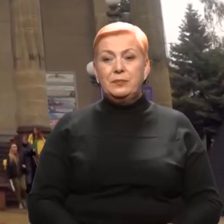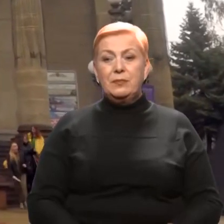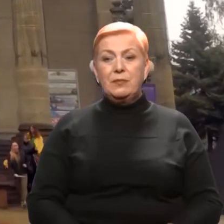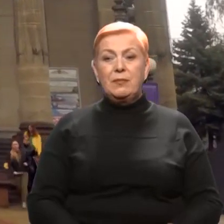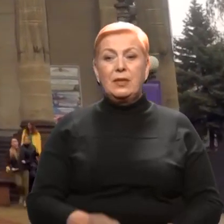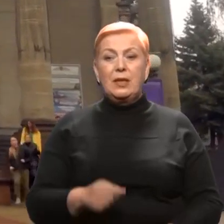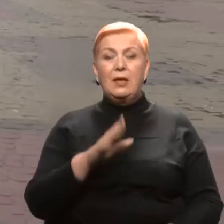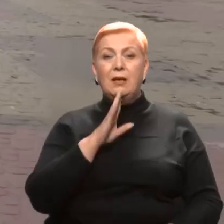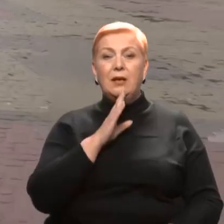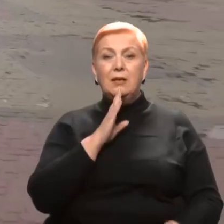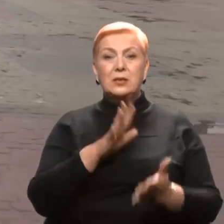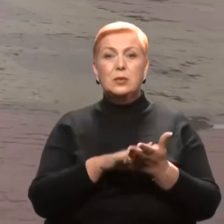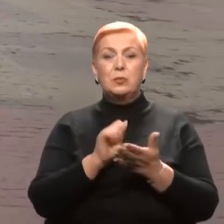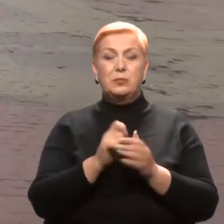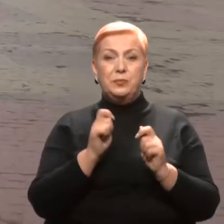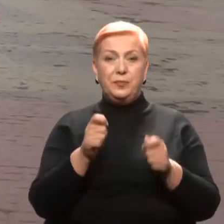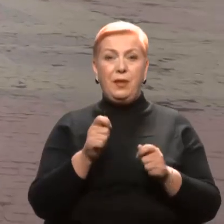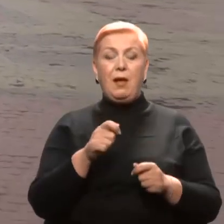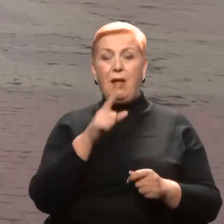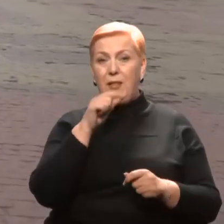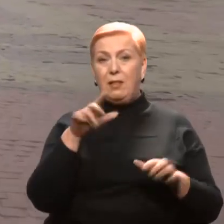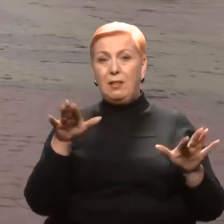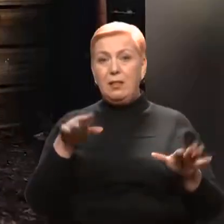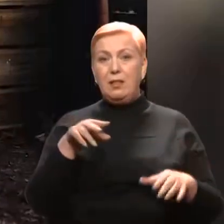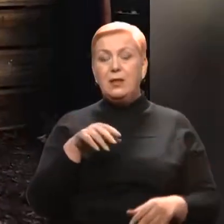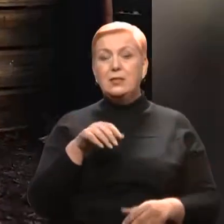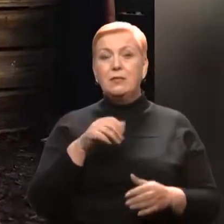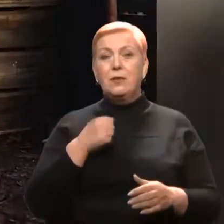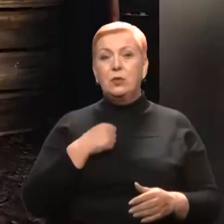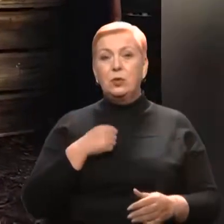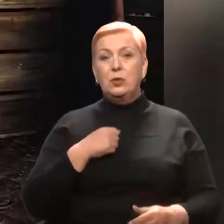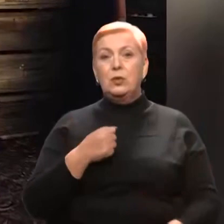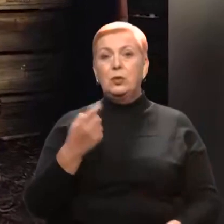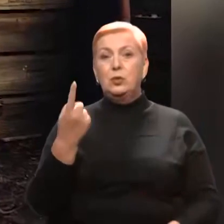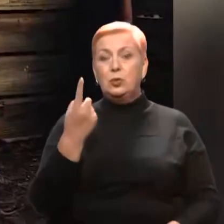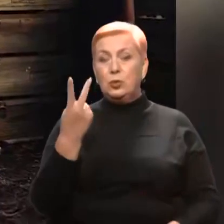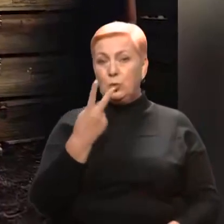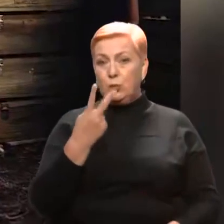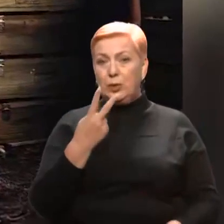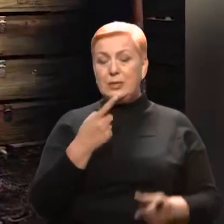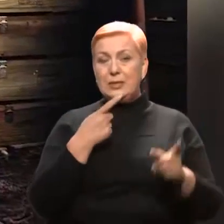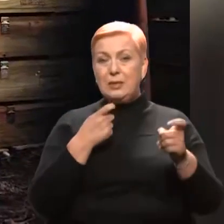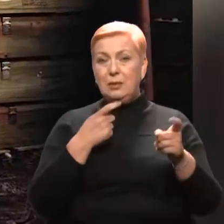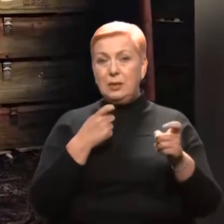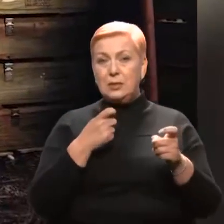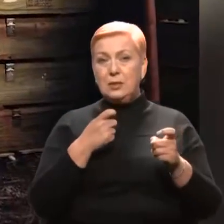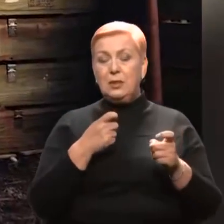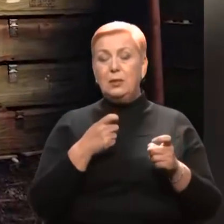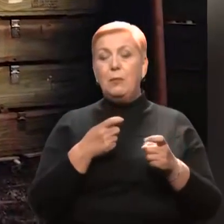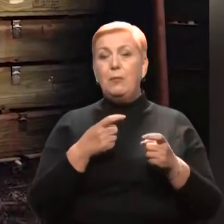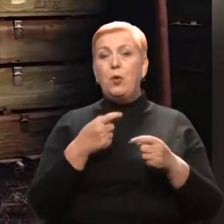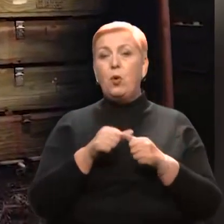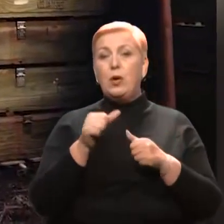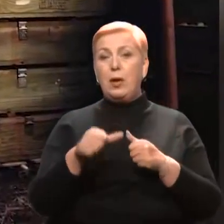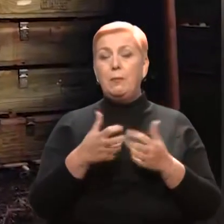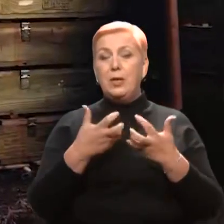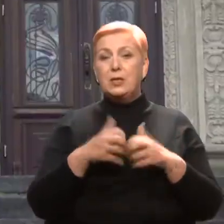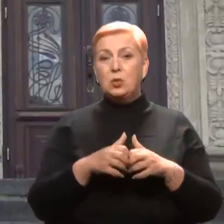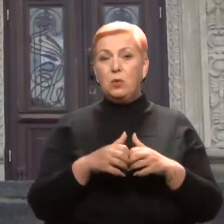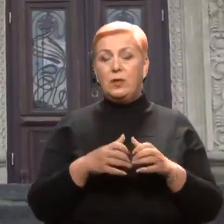Драгущак із позивним «Ластівка» воює в артилерії 2-го стрілецького батальйону 67-ї окремої механізованої бригади добровольчого